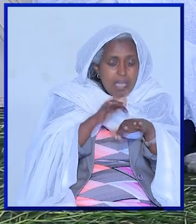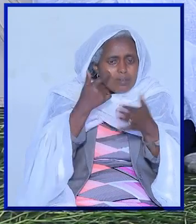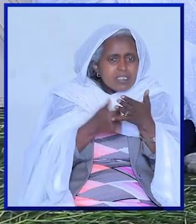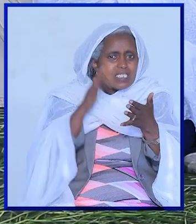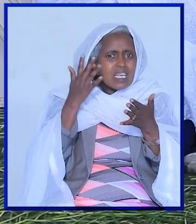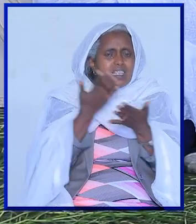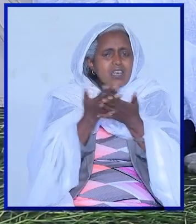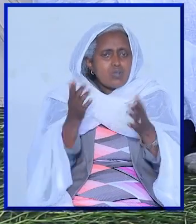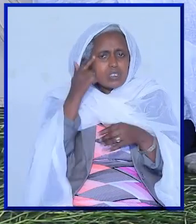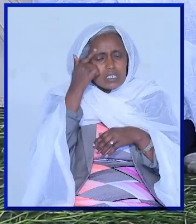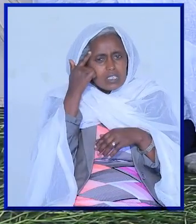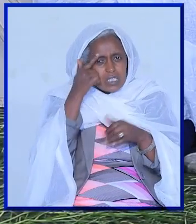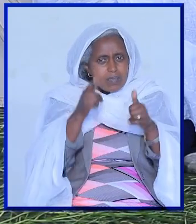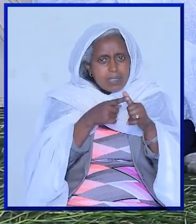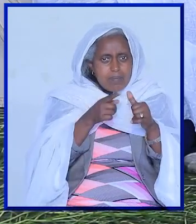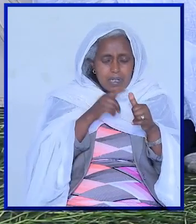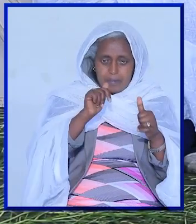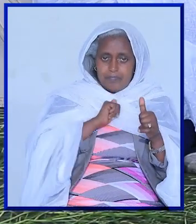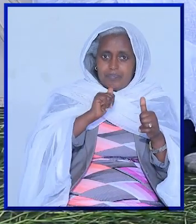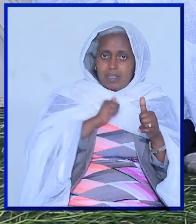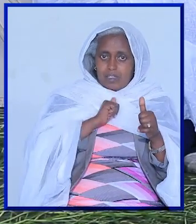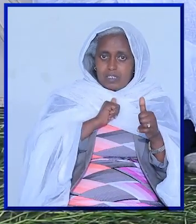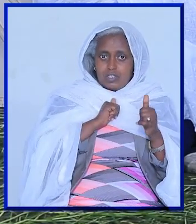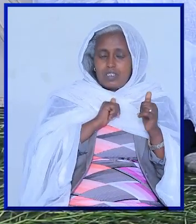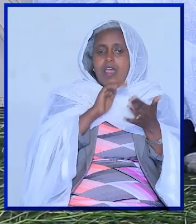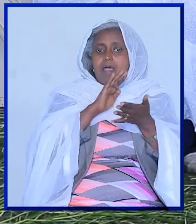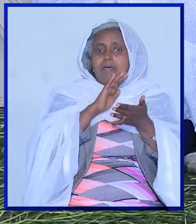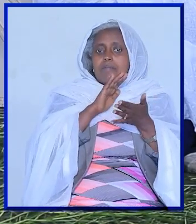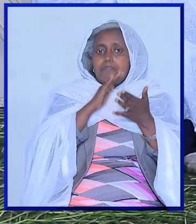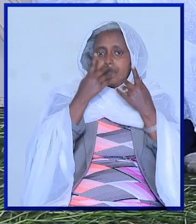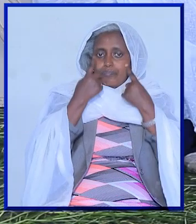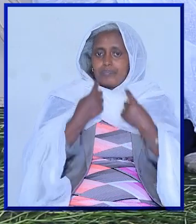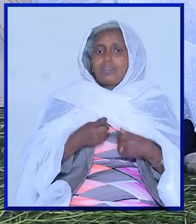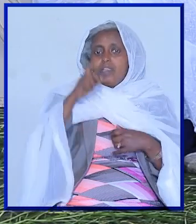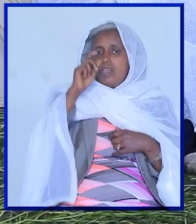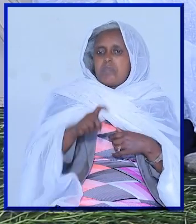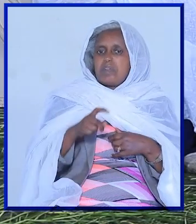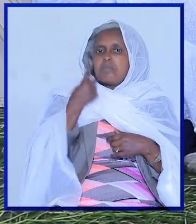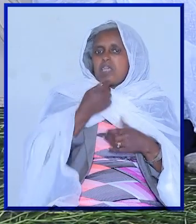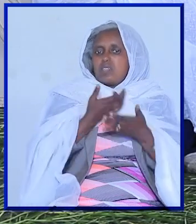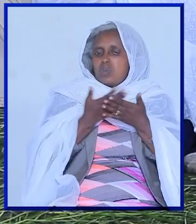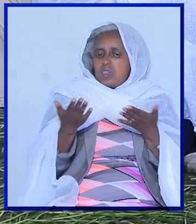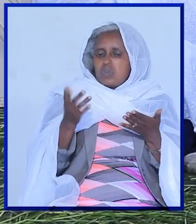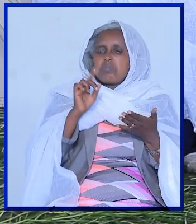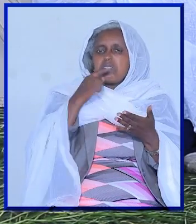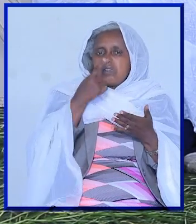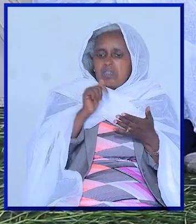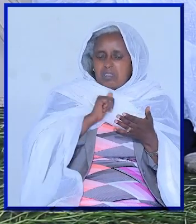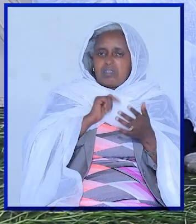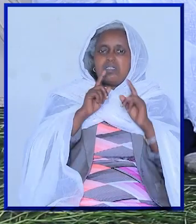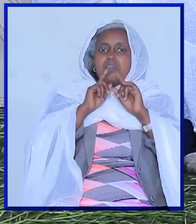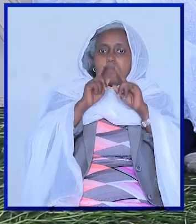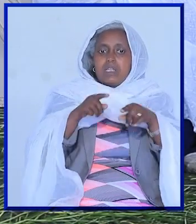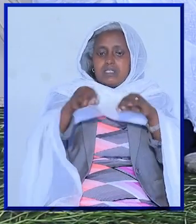አይነት ነገሮችን ስናስብ መጀመሪያ እራሳችንን ነው መፈተሽ ያለብን። ምንጠይቃቸው ነገሮች የሚያስጠይቁና እራሳችን